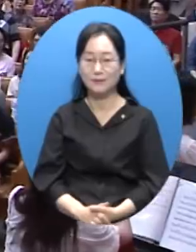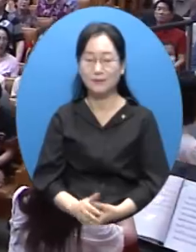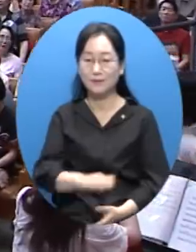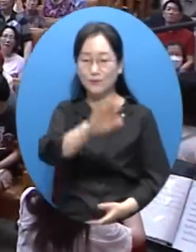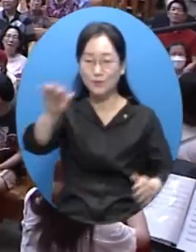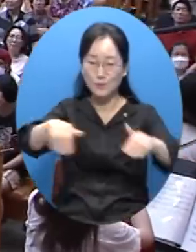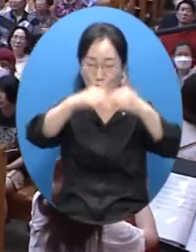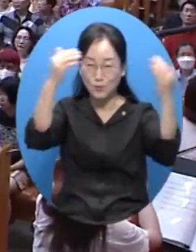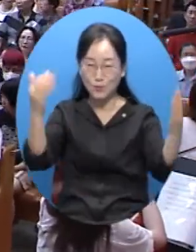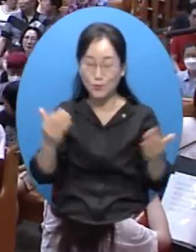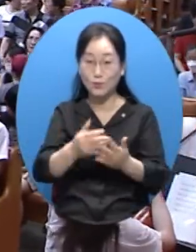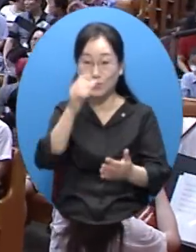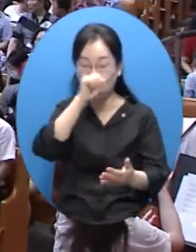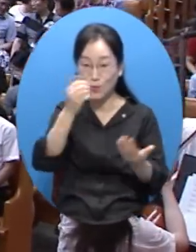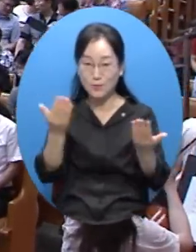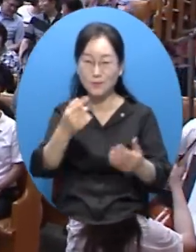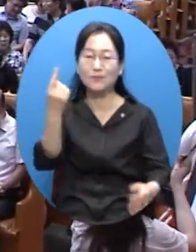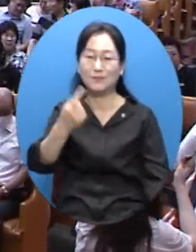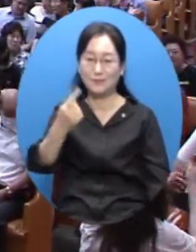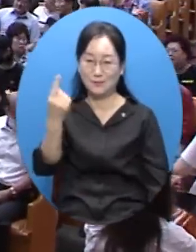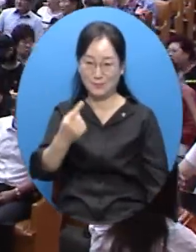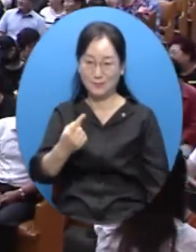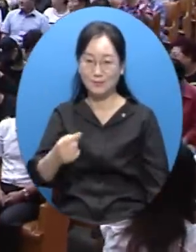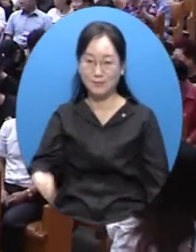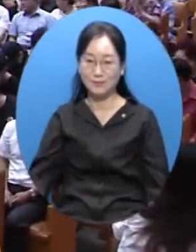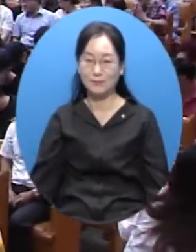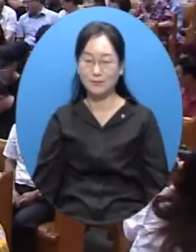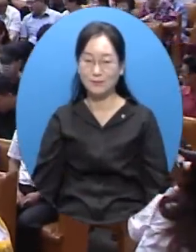우리 모두에게 좋은 일이 일어납니다.